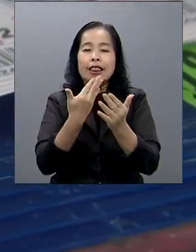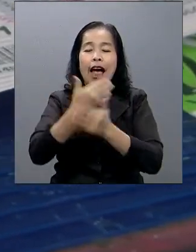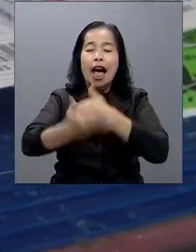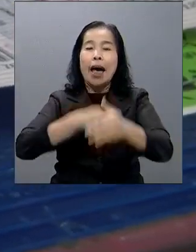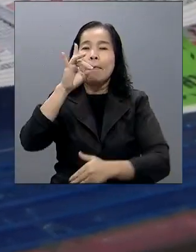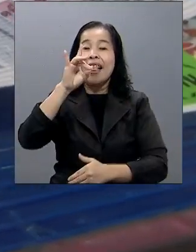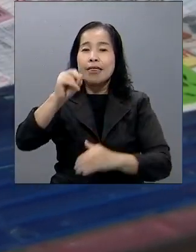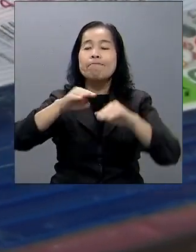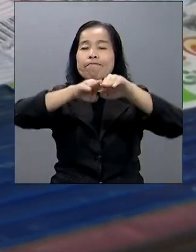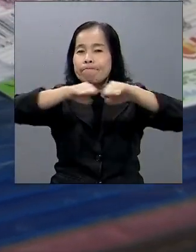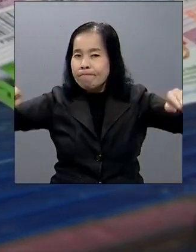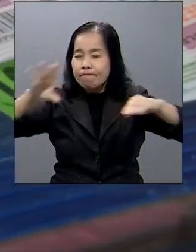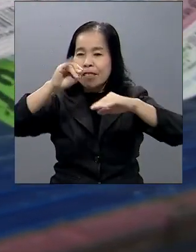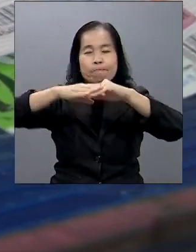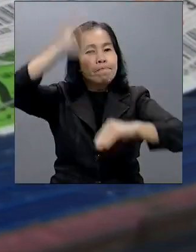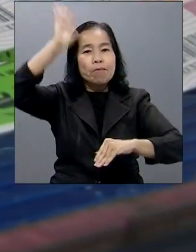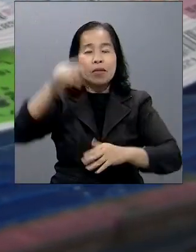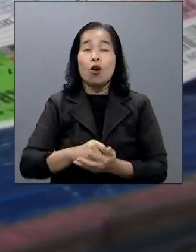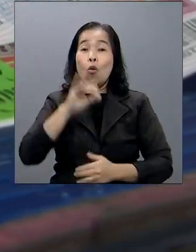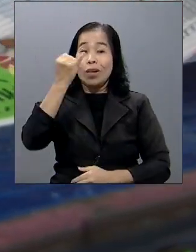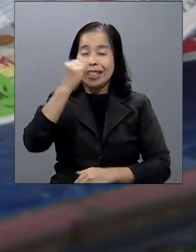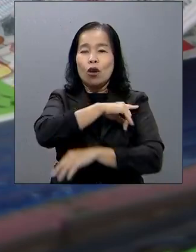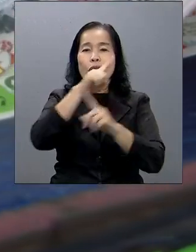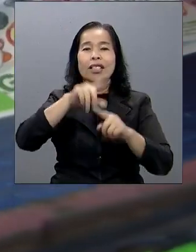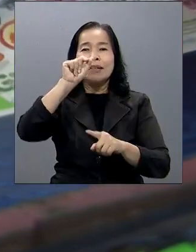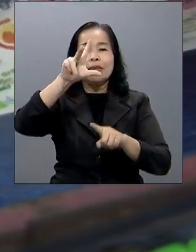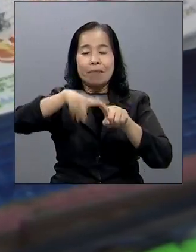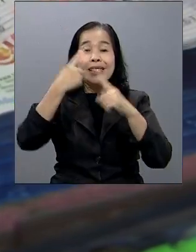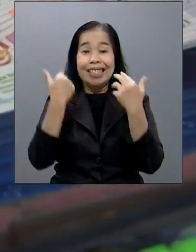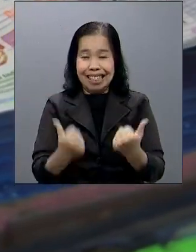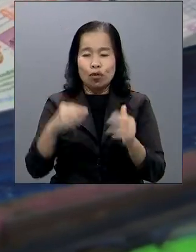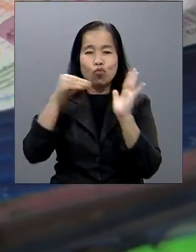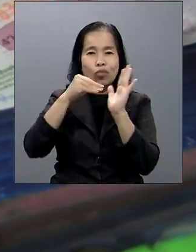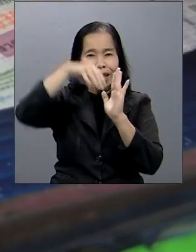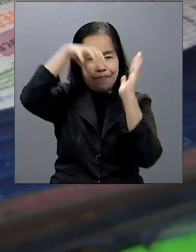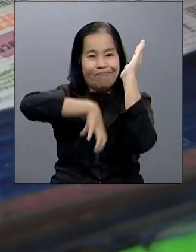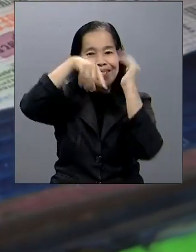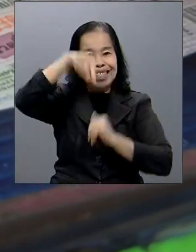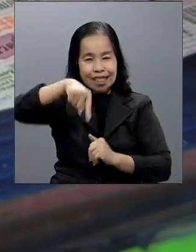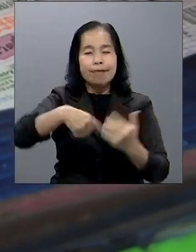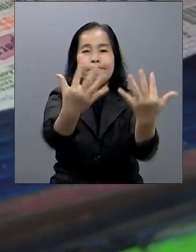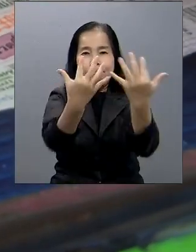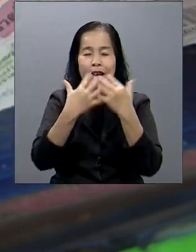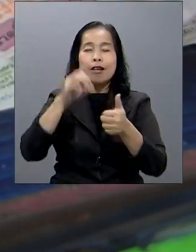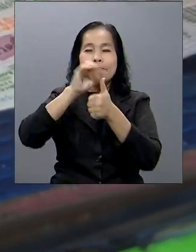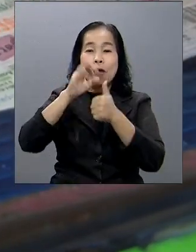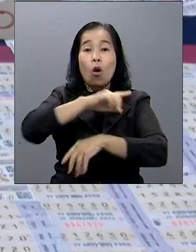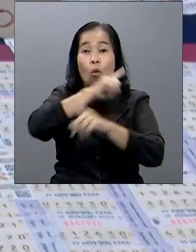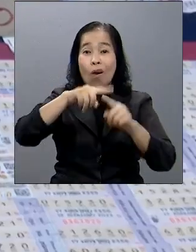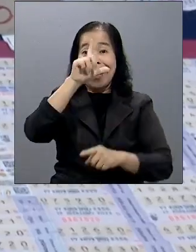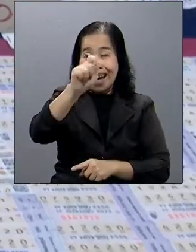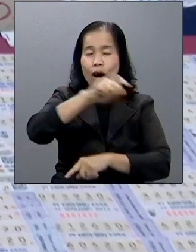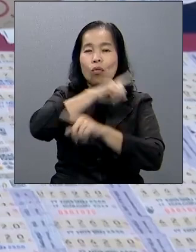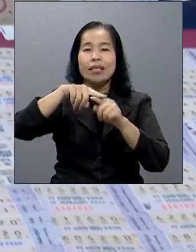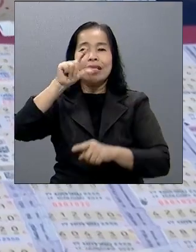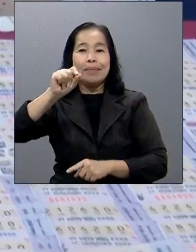วันจันทร์นี้23มกราคมกรุงเทพมหานครนะคะฟังกันได้วันอังคารที่24มกราค